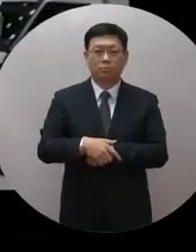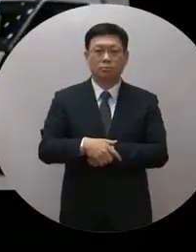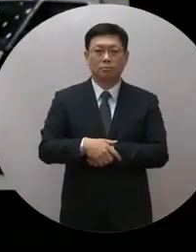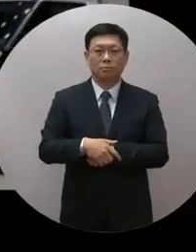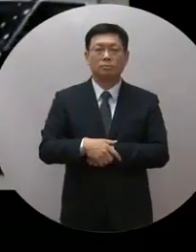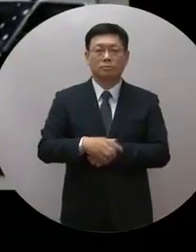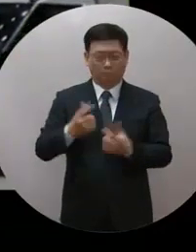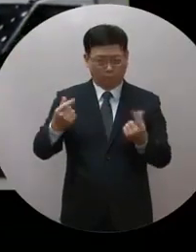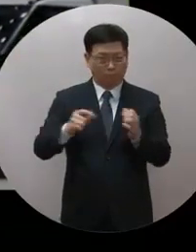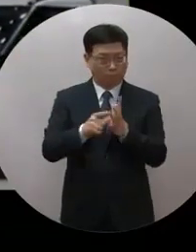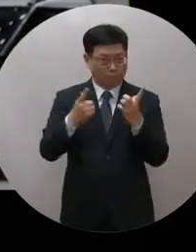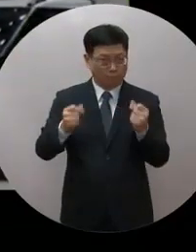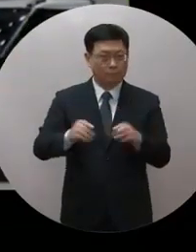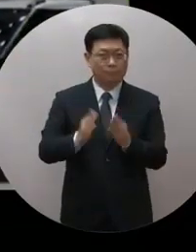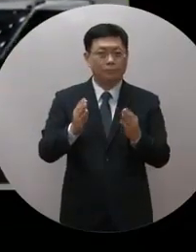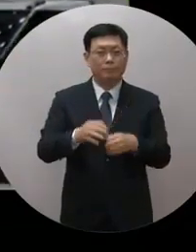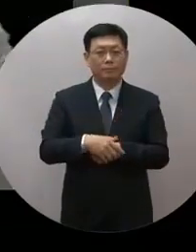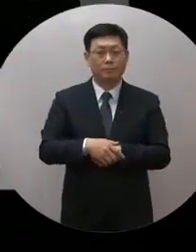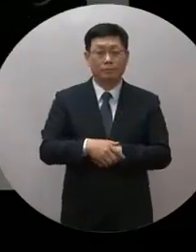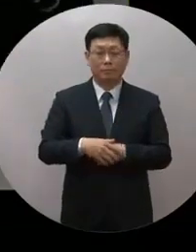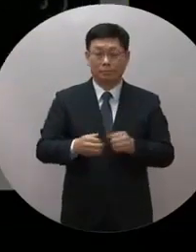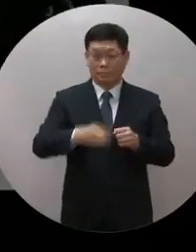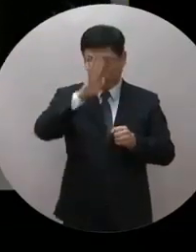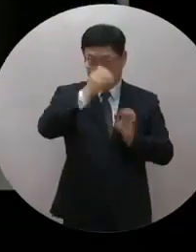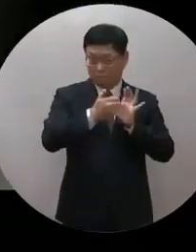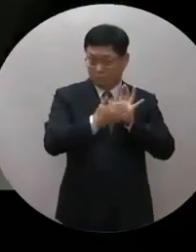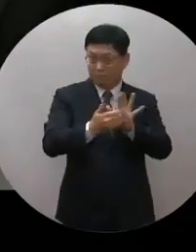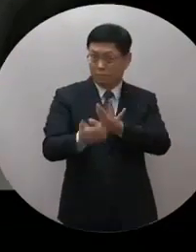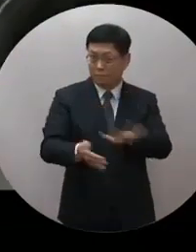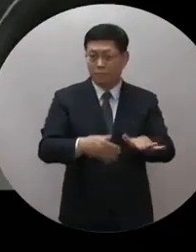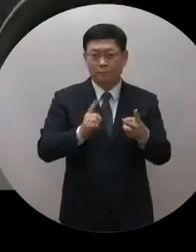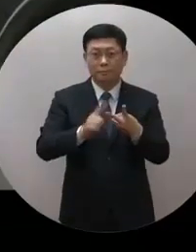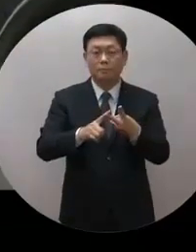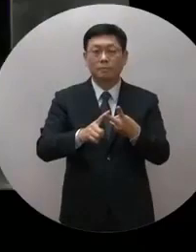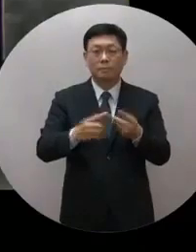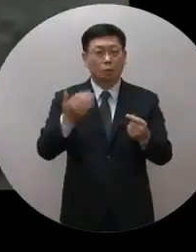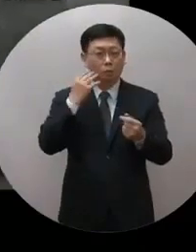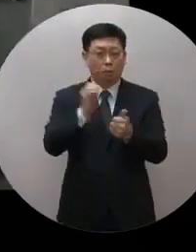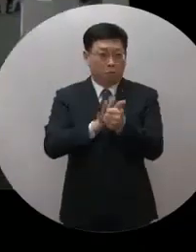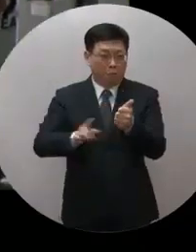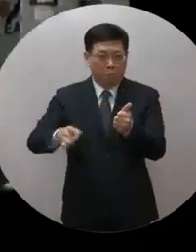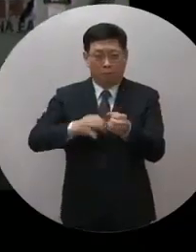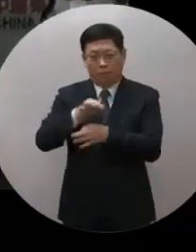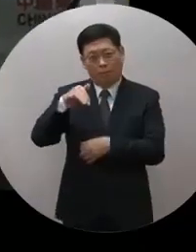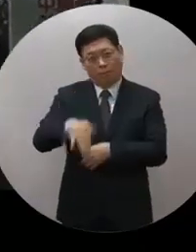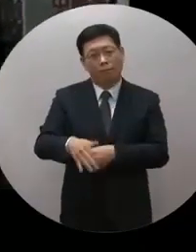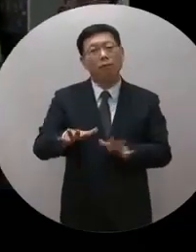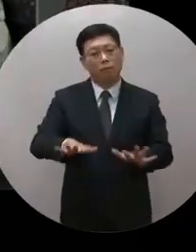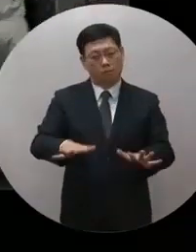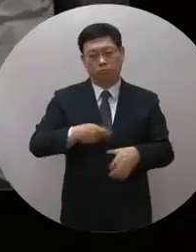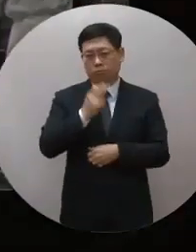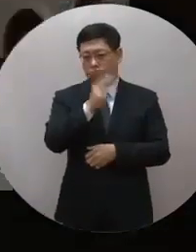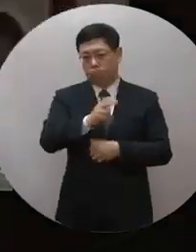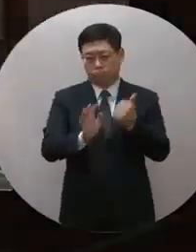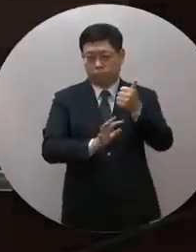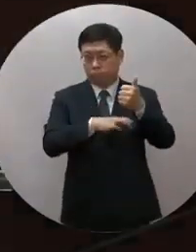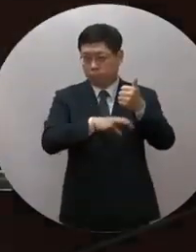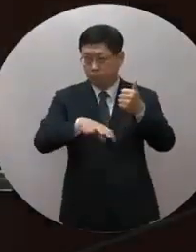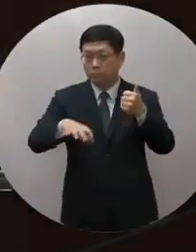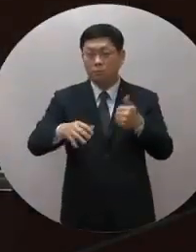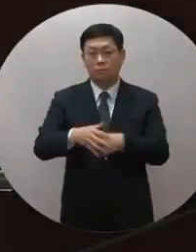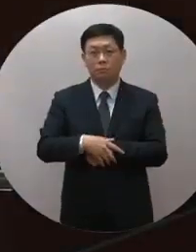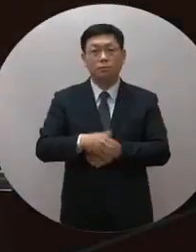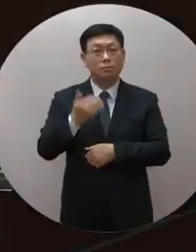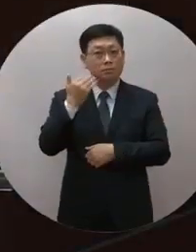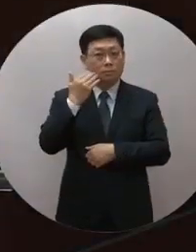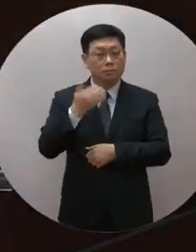三大方向同步进行。除了优先防疫外，针对受冲击的产业，我已经指示各部会